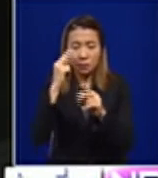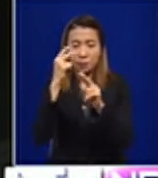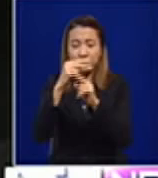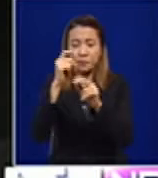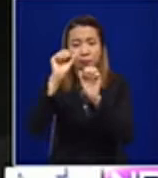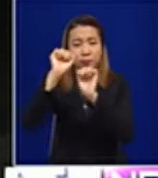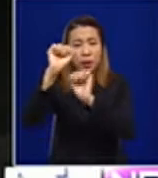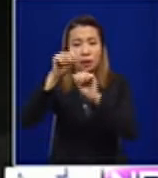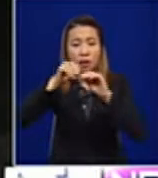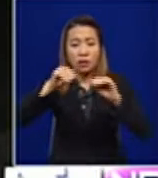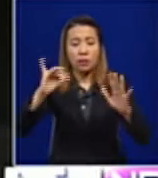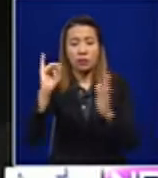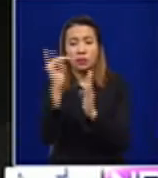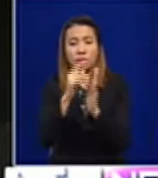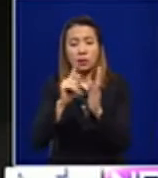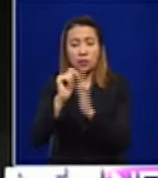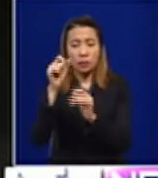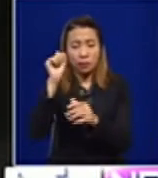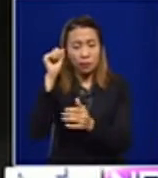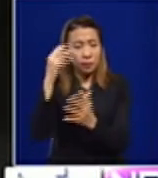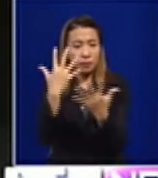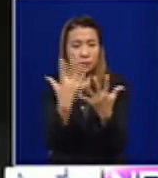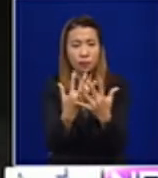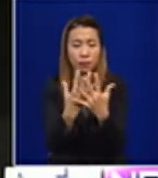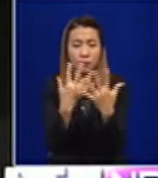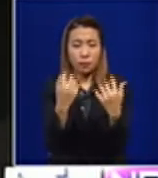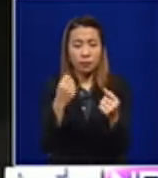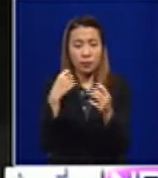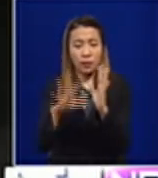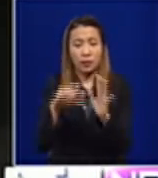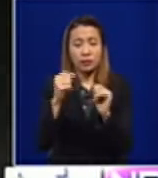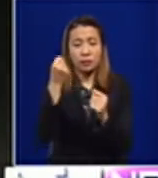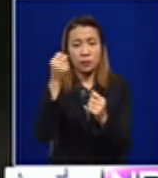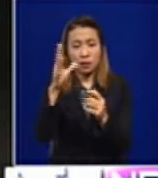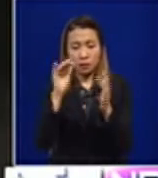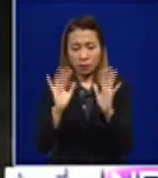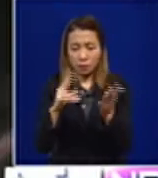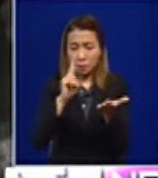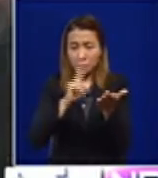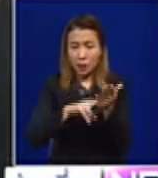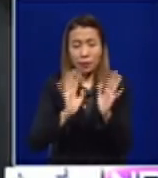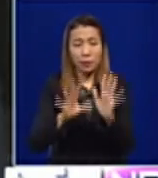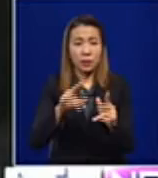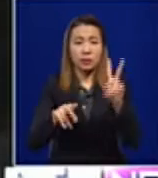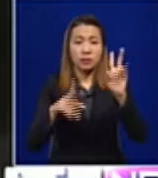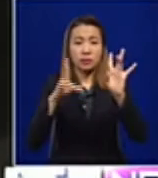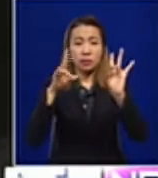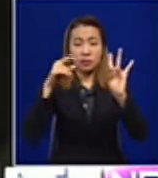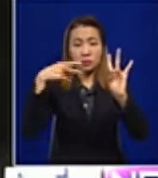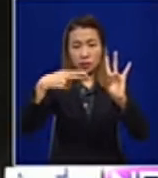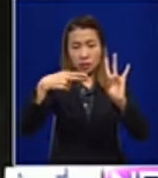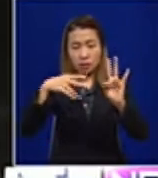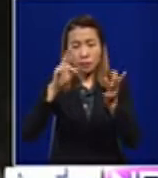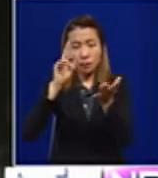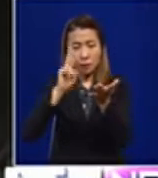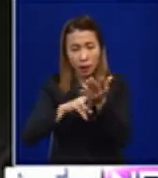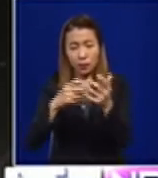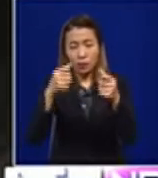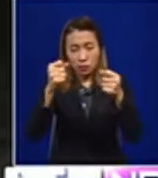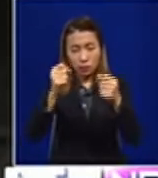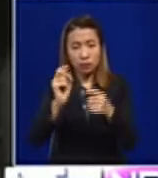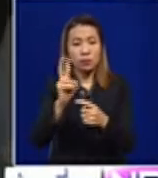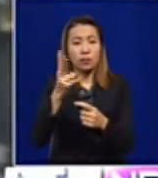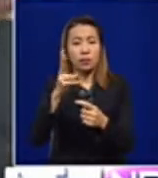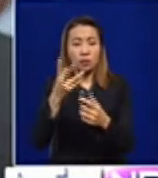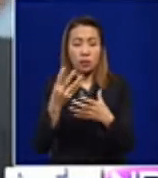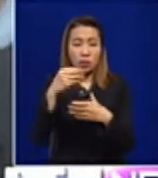จังหวัดตากซึ่งมีโทษจำคุกไม่เกิน15ปีปรับไม่เกิน 150,000 บาทหรือทั้งจำทั้งปรับบุกรุกป่า